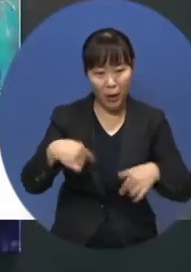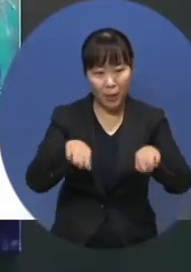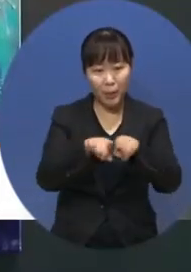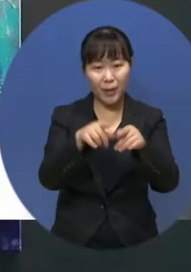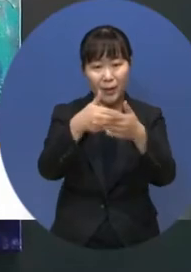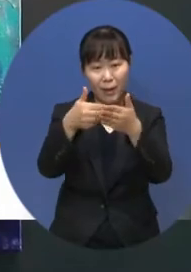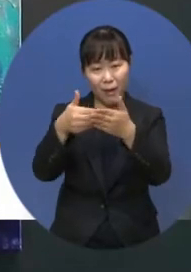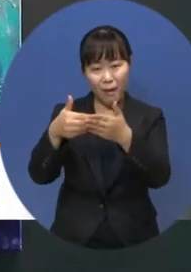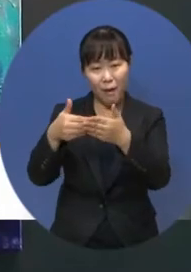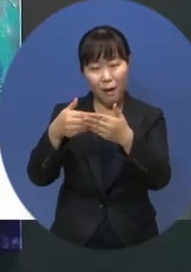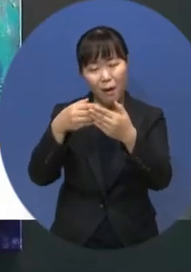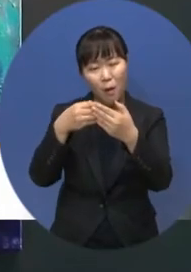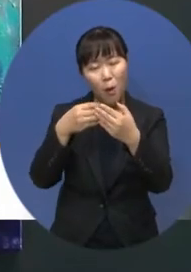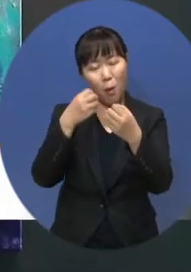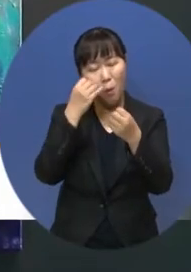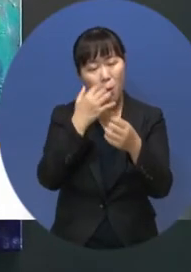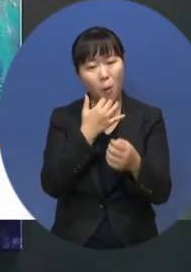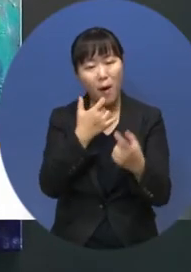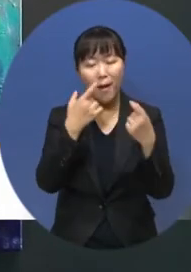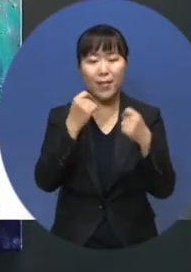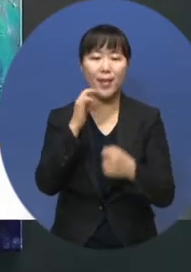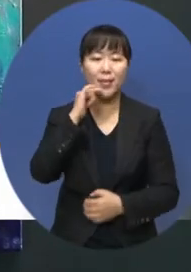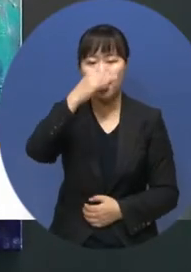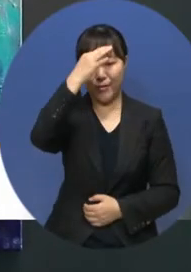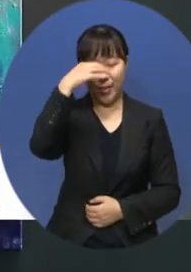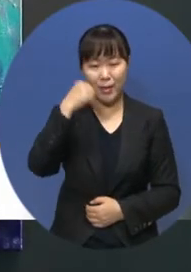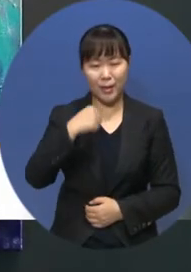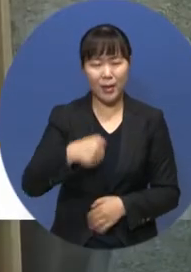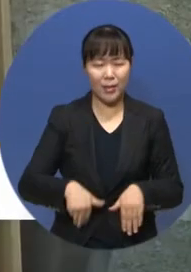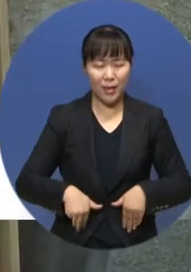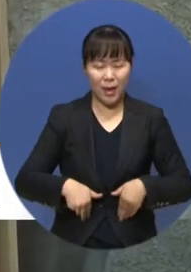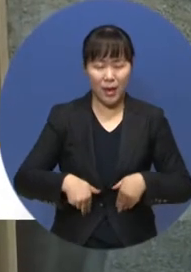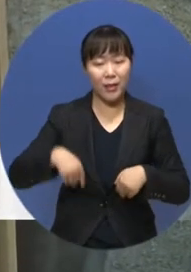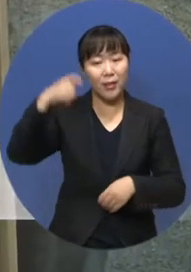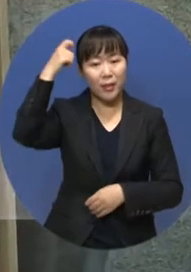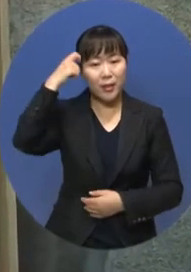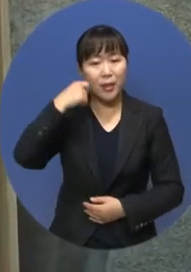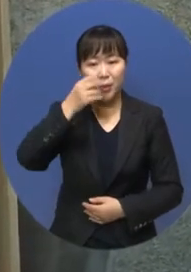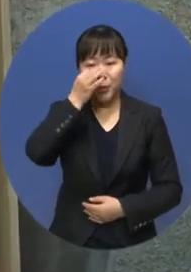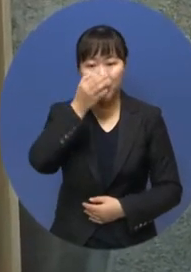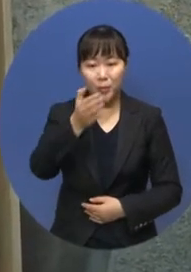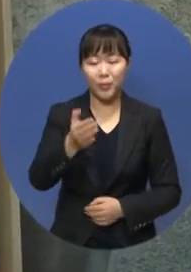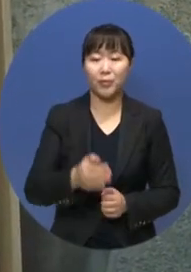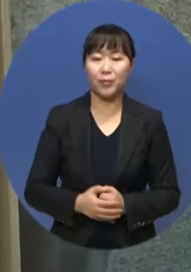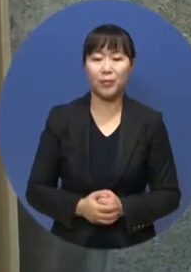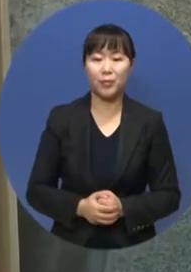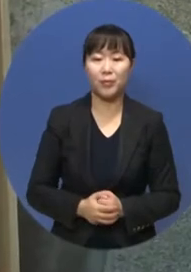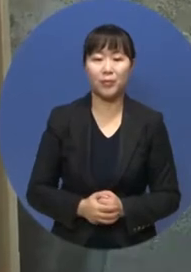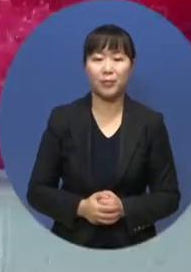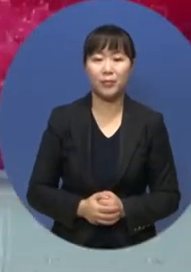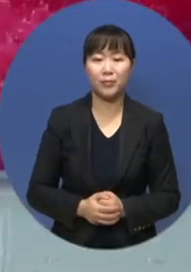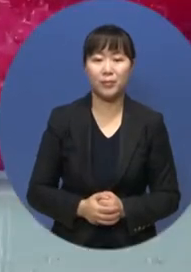담은 신비로운 예술적 감각은 따스한 감성을 불러일으킵니다.